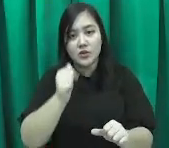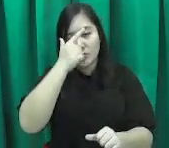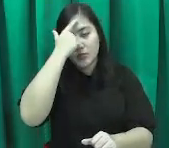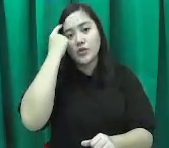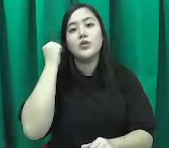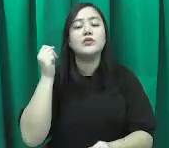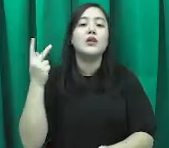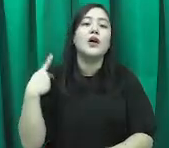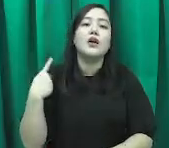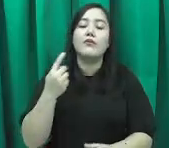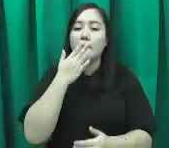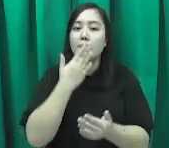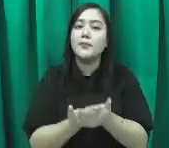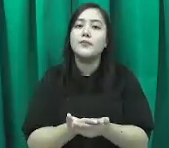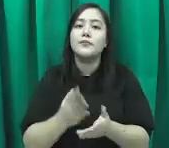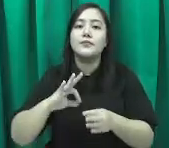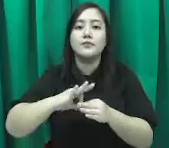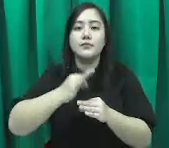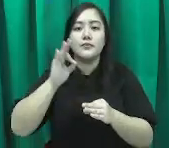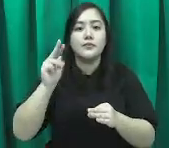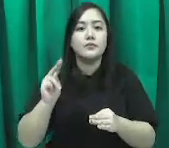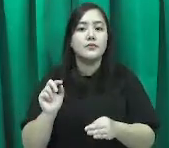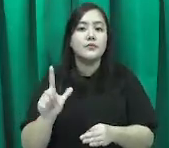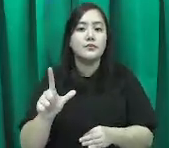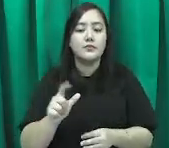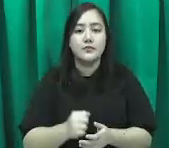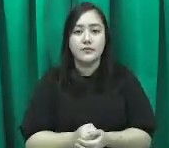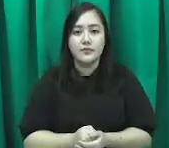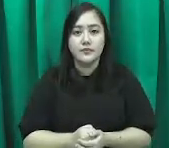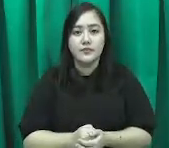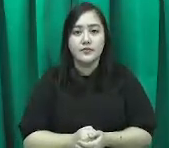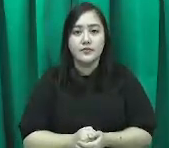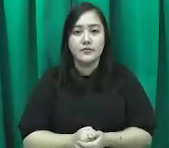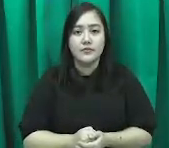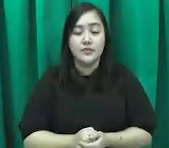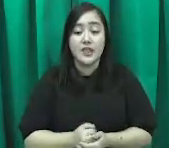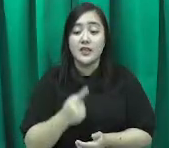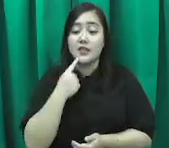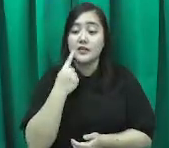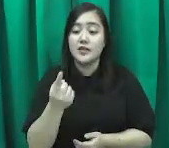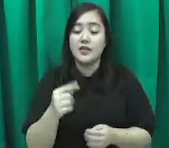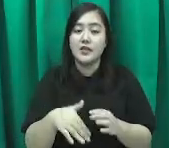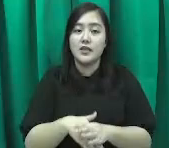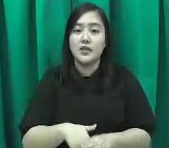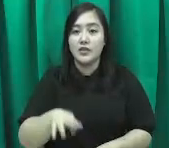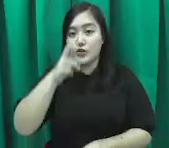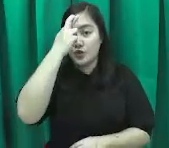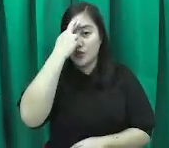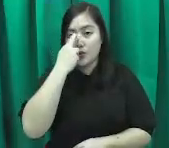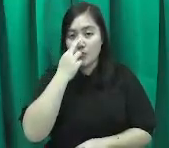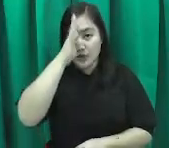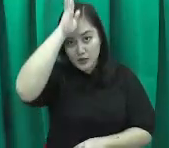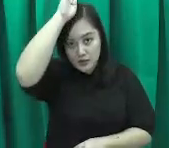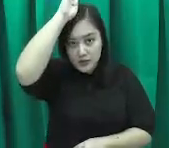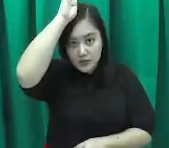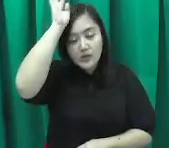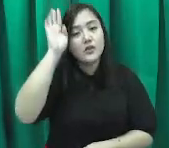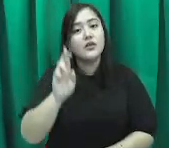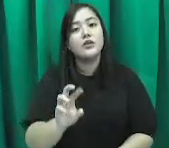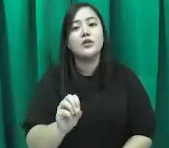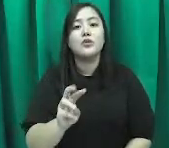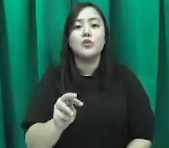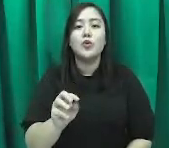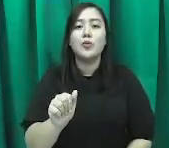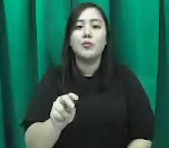be for us, who yes, can be who against can be us? Against yes. us. Yes. Kaya, kaya natin yan. Pag-awakan lang natin yan. Magtiwala at sumunod. No?